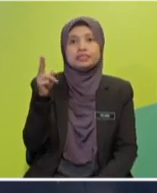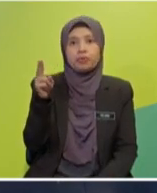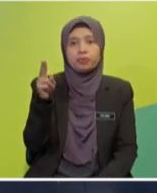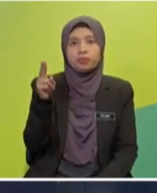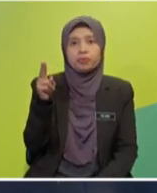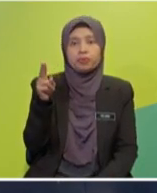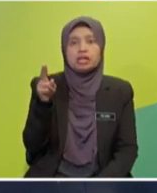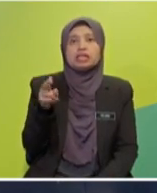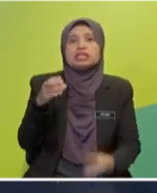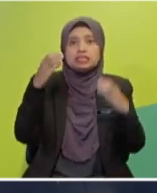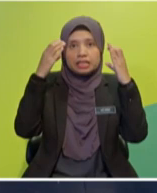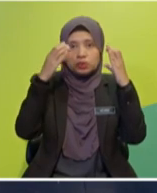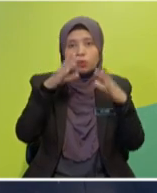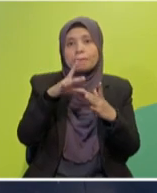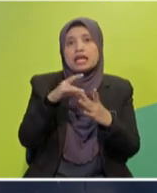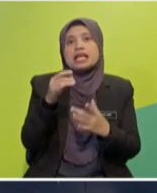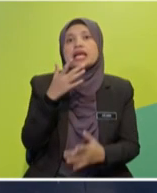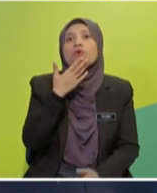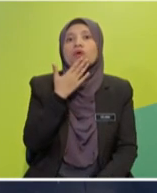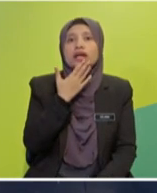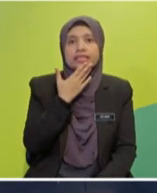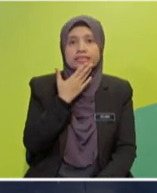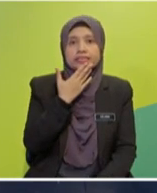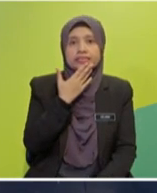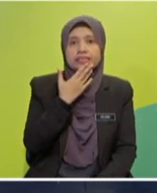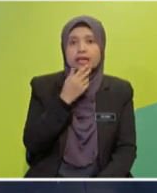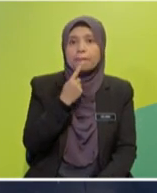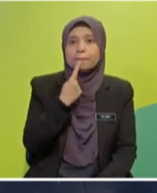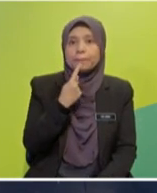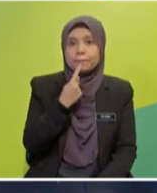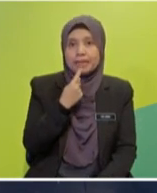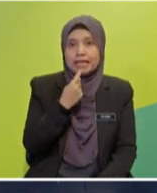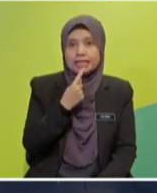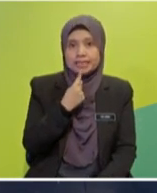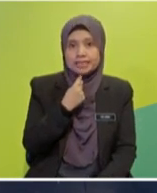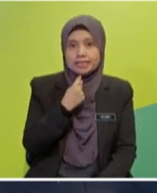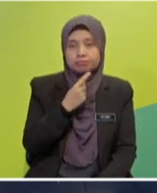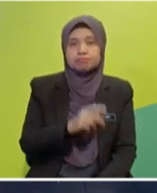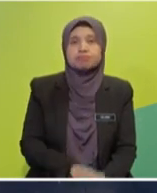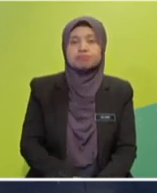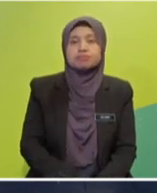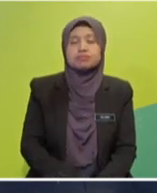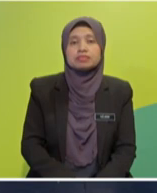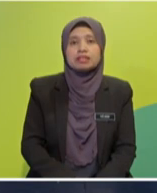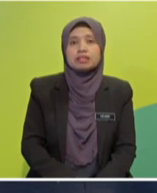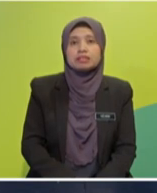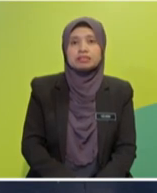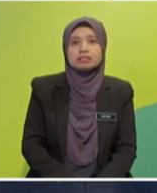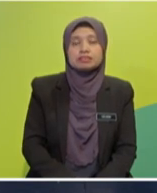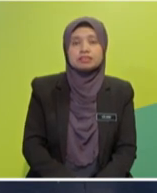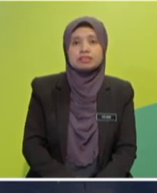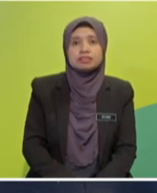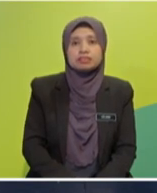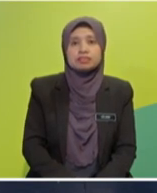cikgu sudah memilih warna... Merah jambu, cikgu. Merah jambu. Dikenali juga sebagai pink color, pink,